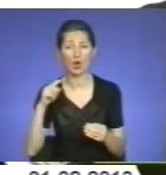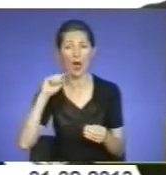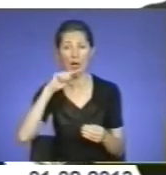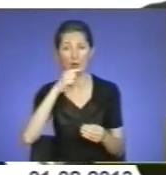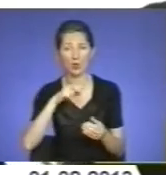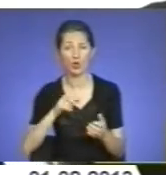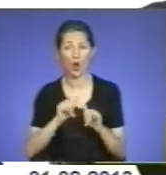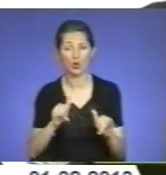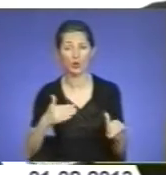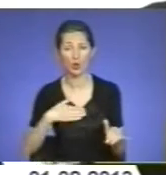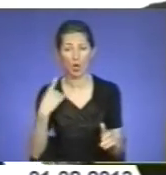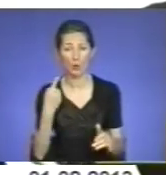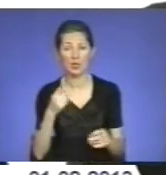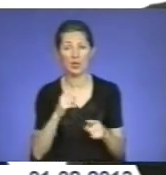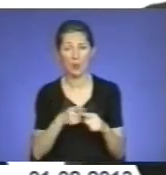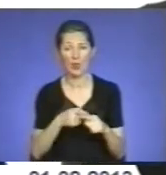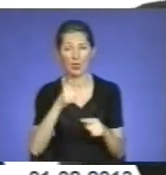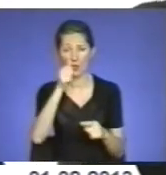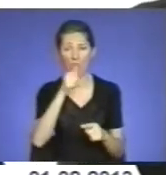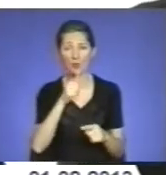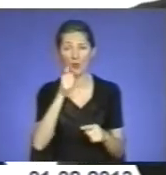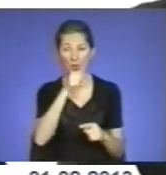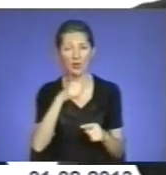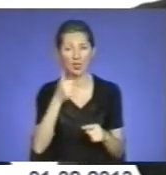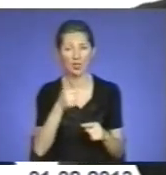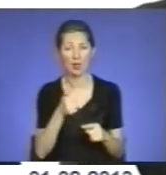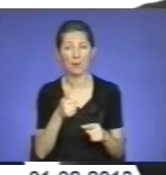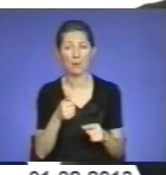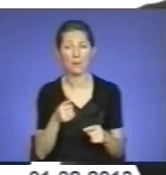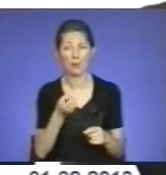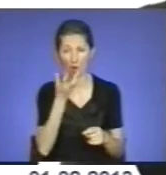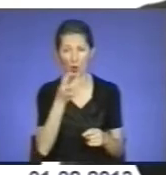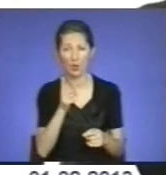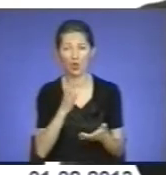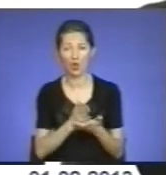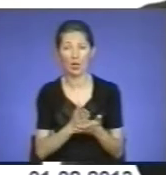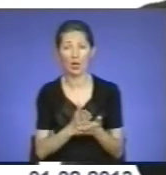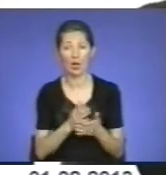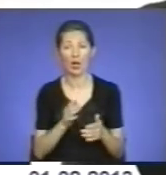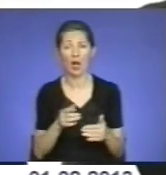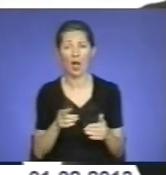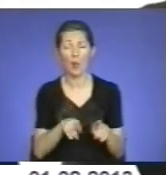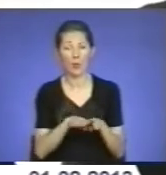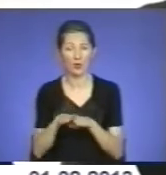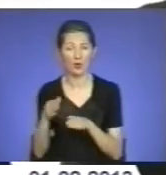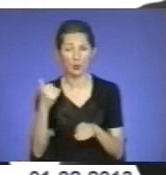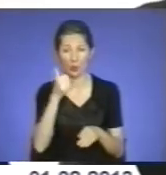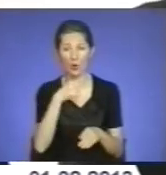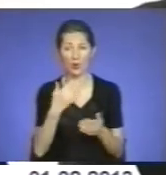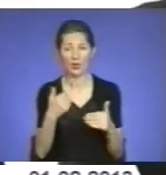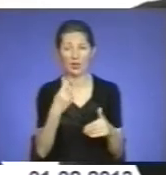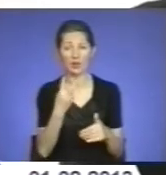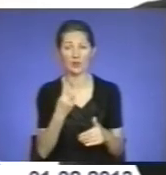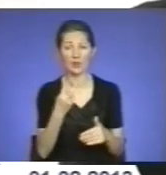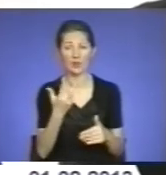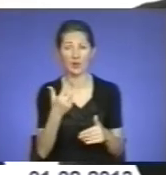соціально-економічно-культурного розвитку нашої області за першим півріччі. Звичайно, добре, що є ріст до минулого року, ми вже 2-3 рік підряд